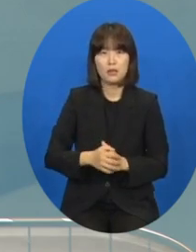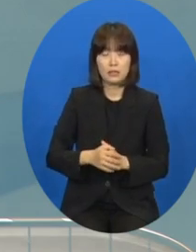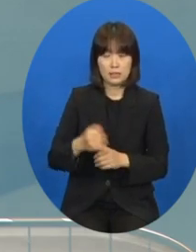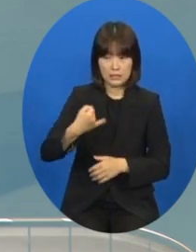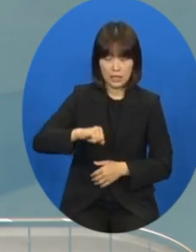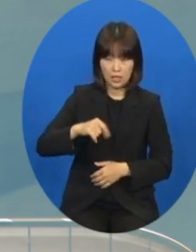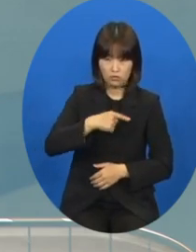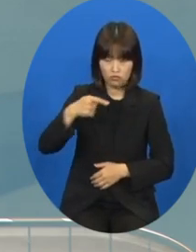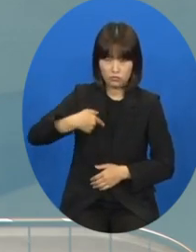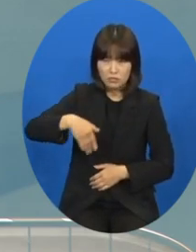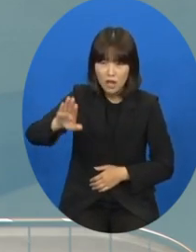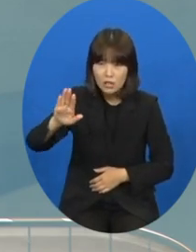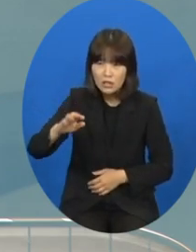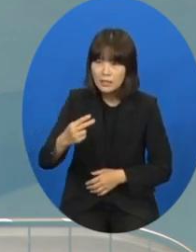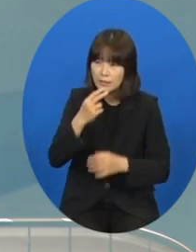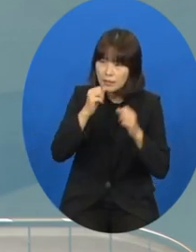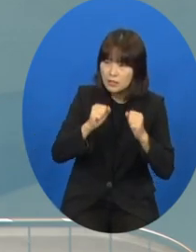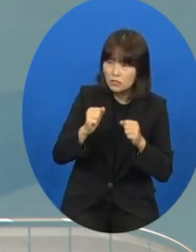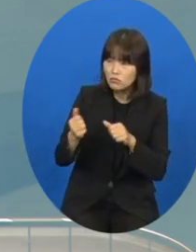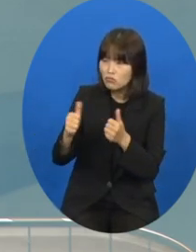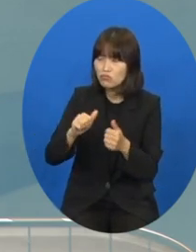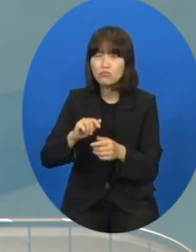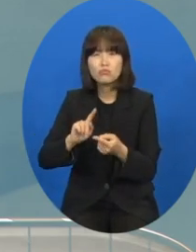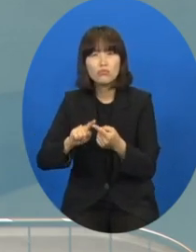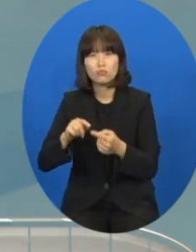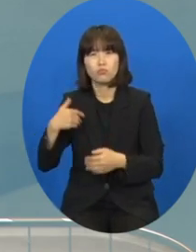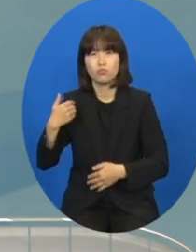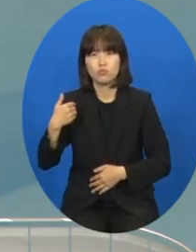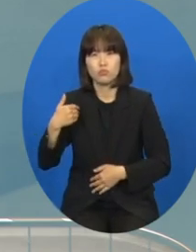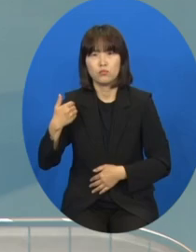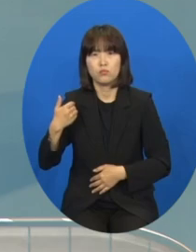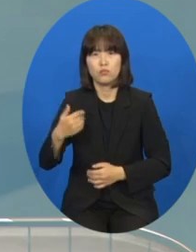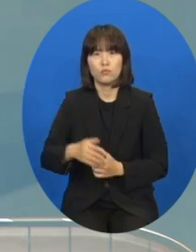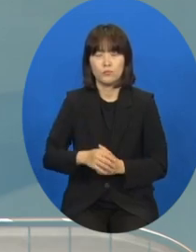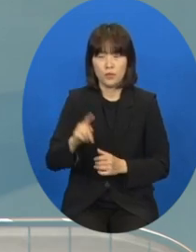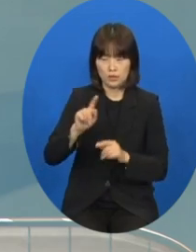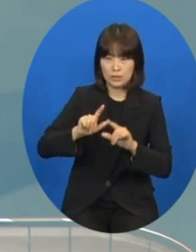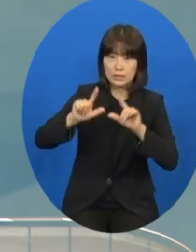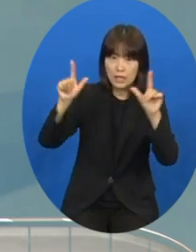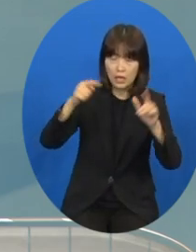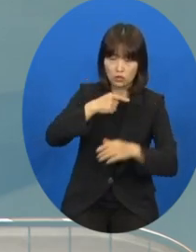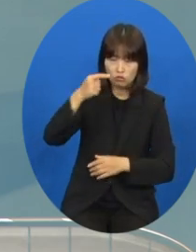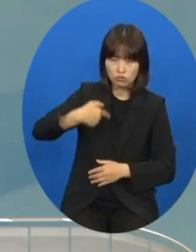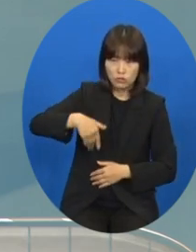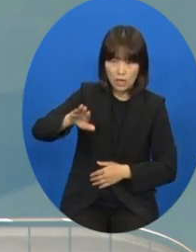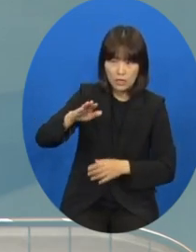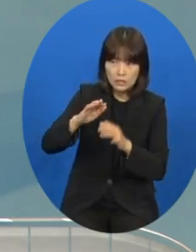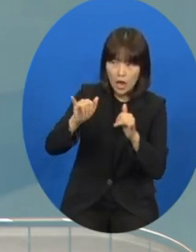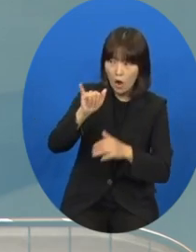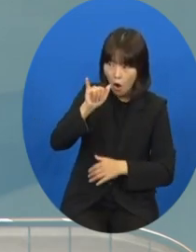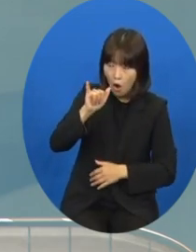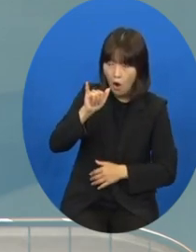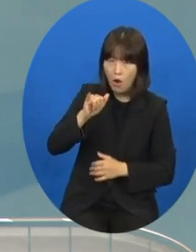갔는데 살았는지 죽었는지를 모르겠어요. 어느 날 중국으로 간다는 어떤 사람이 있길래 그때